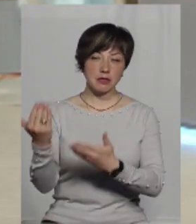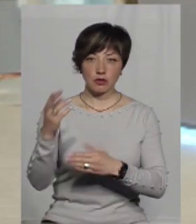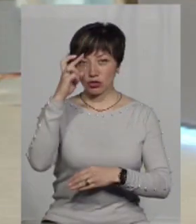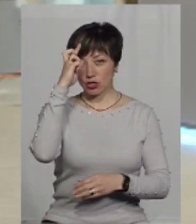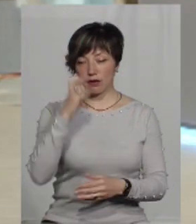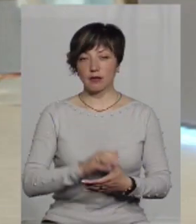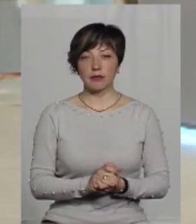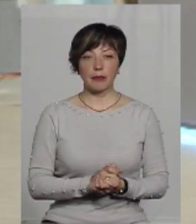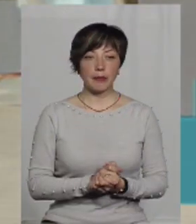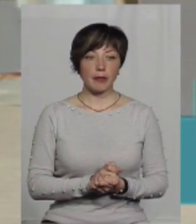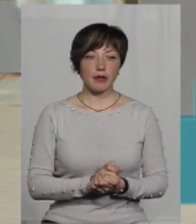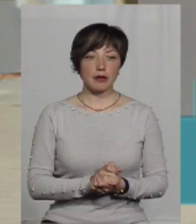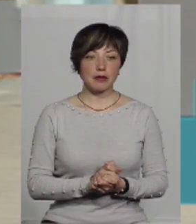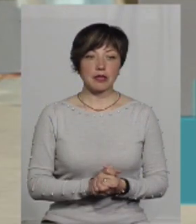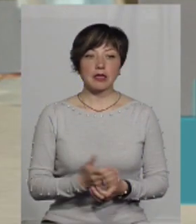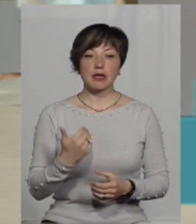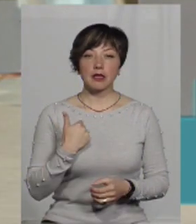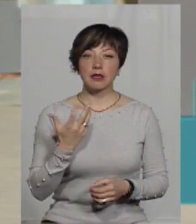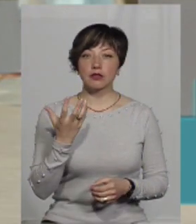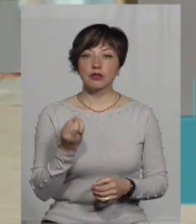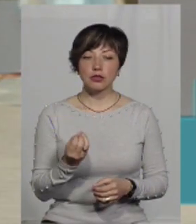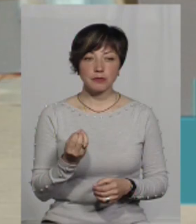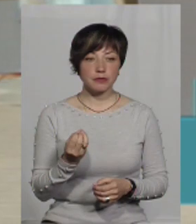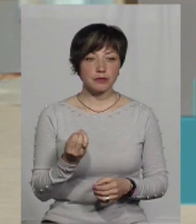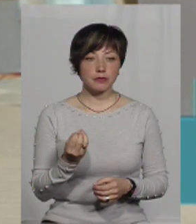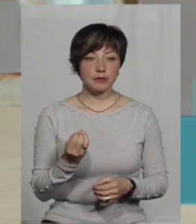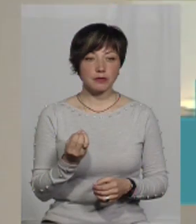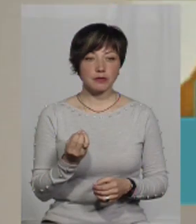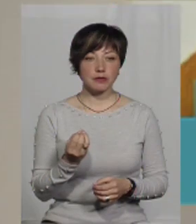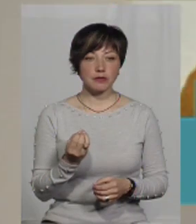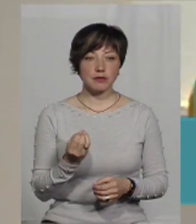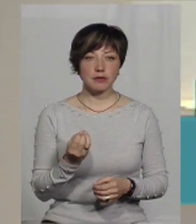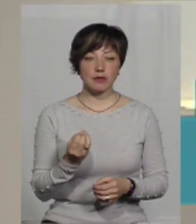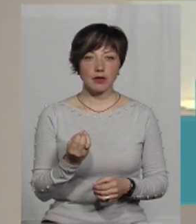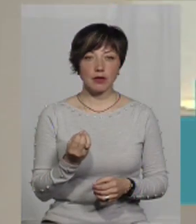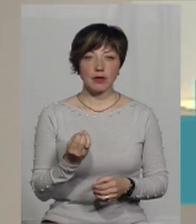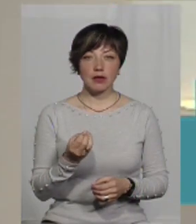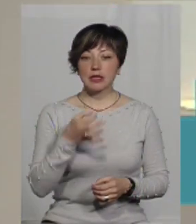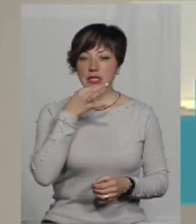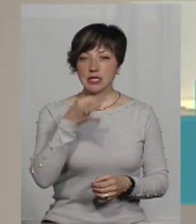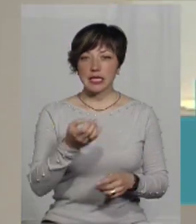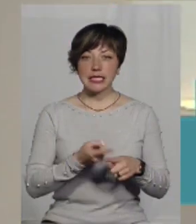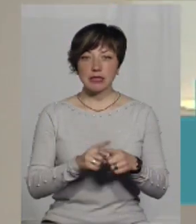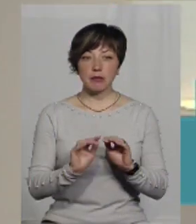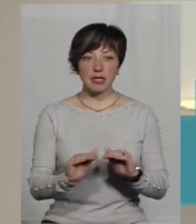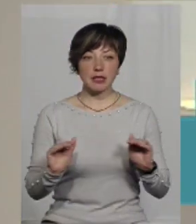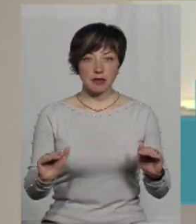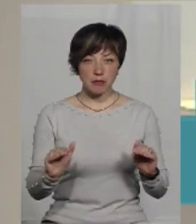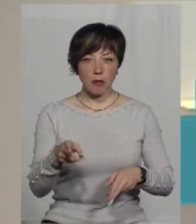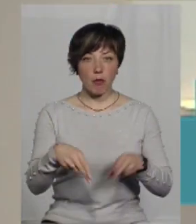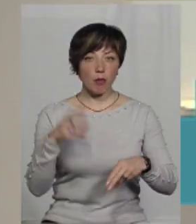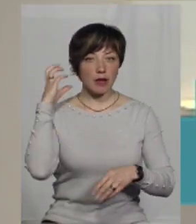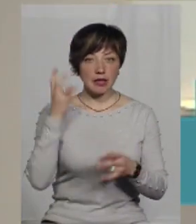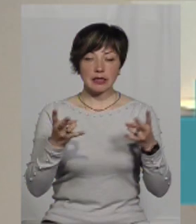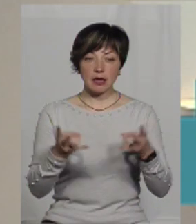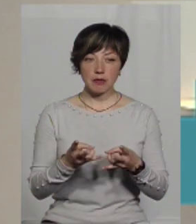Міністерство охорони здоров'я. Я зауважила, пані Олена сказала, що з цими дітьми проімплантованими, так,